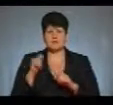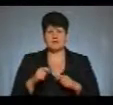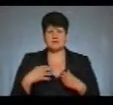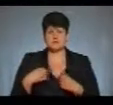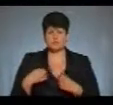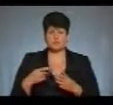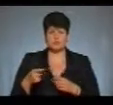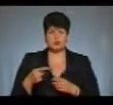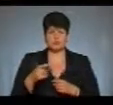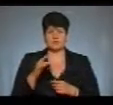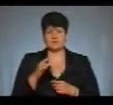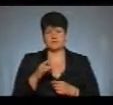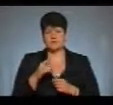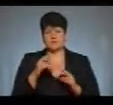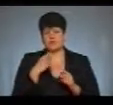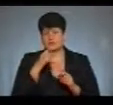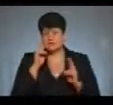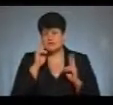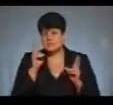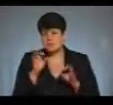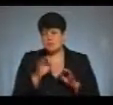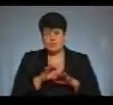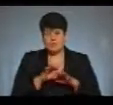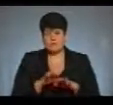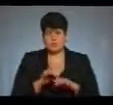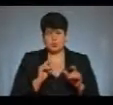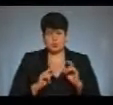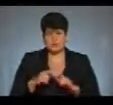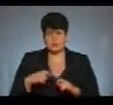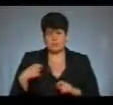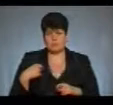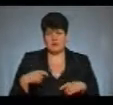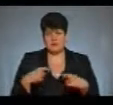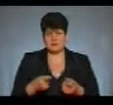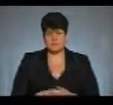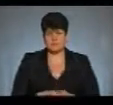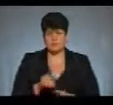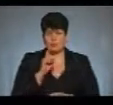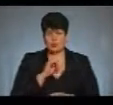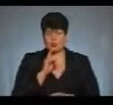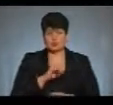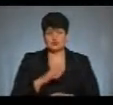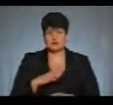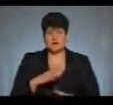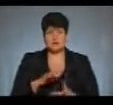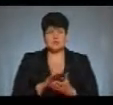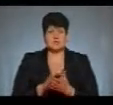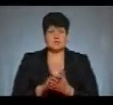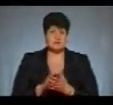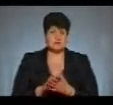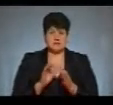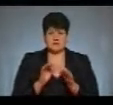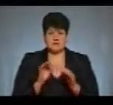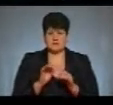Тернополя Юрій Гути. Каже, не знав про проведення студентської милі. Я поки що чекаю знайомого, ніякі